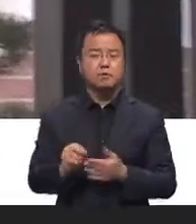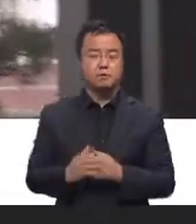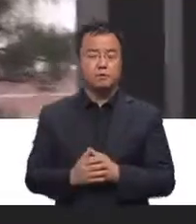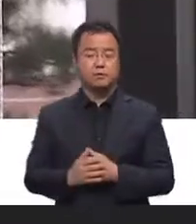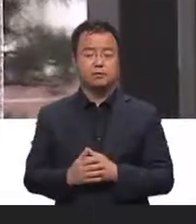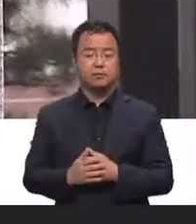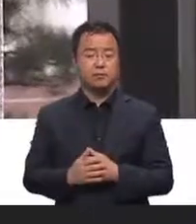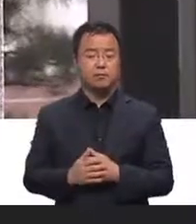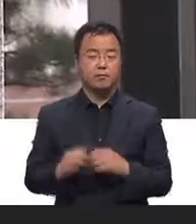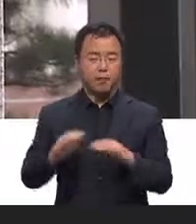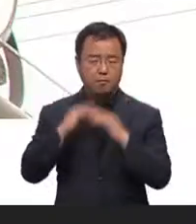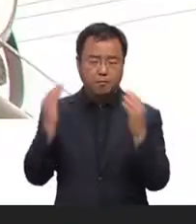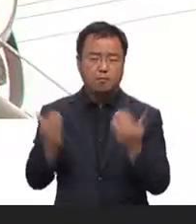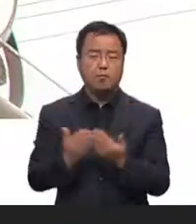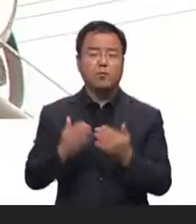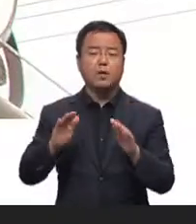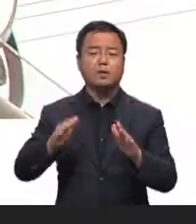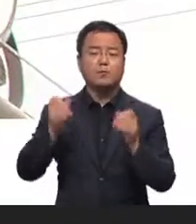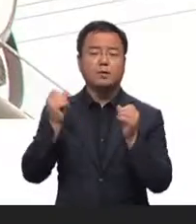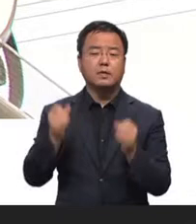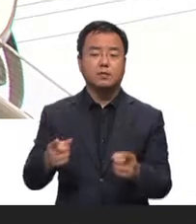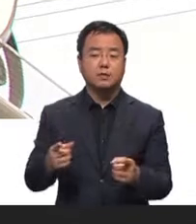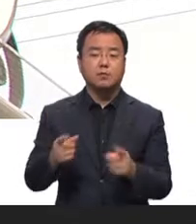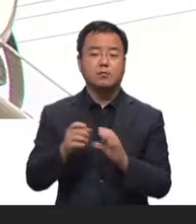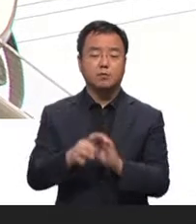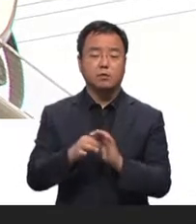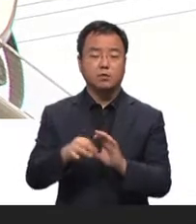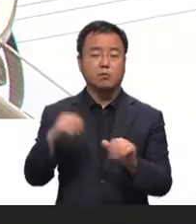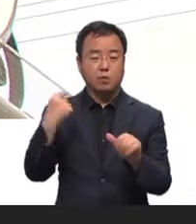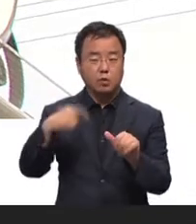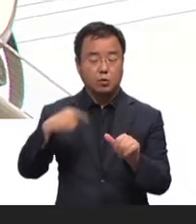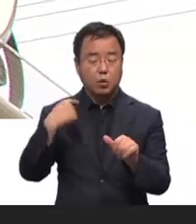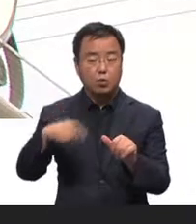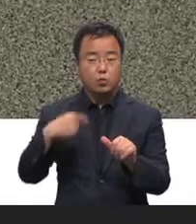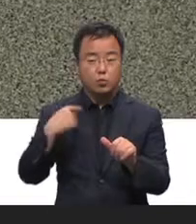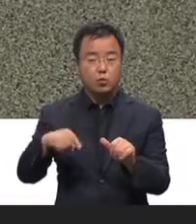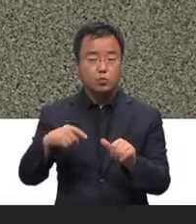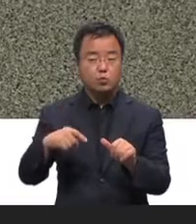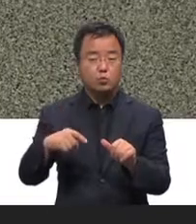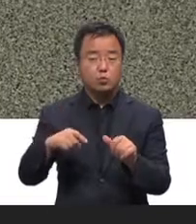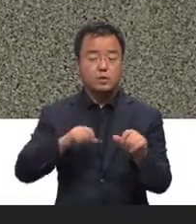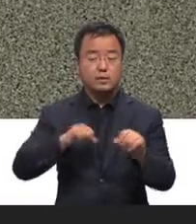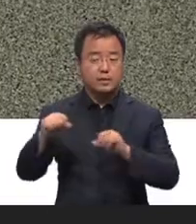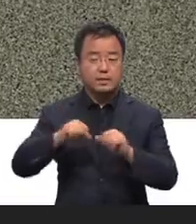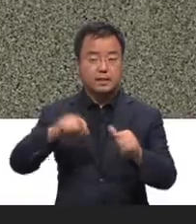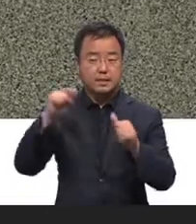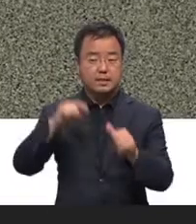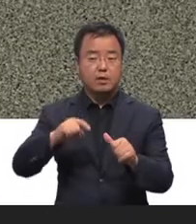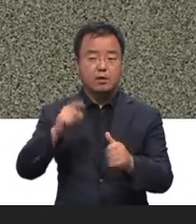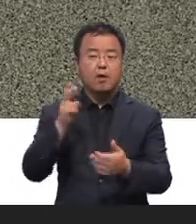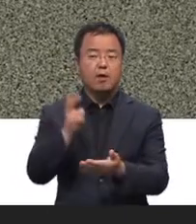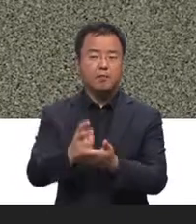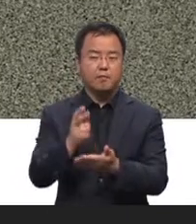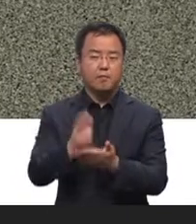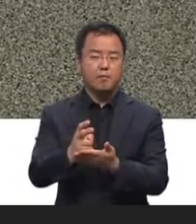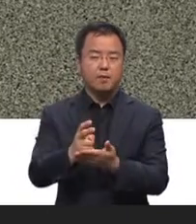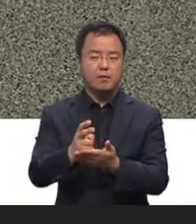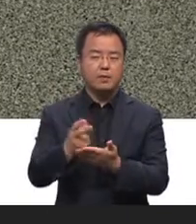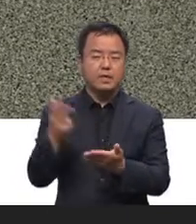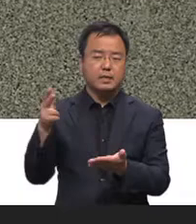아 회 입은 기회에 에 교육 어이 이 시행령을 법률로서 재정을 했어